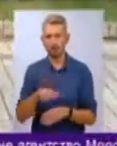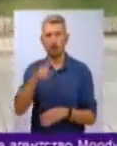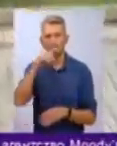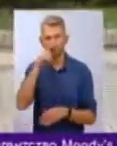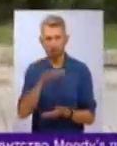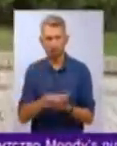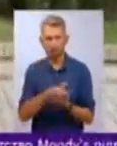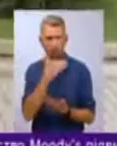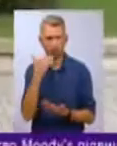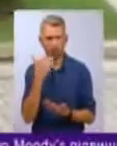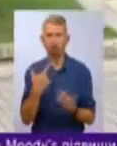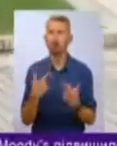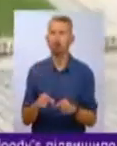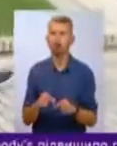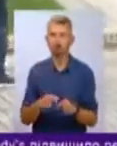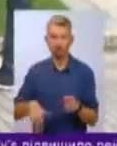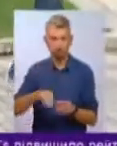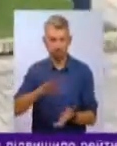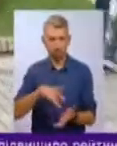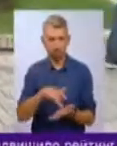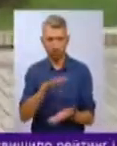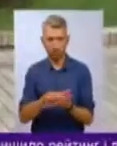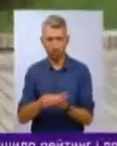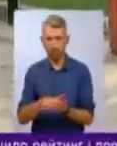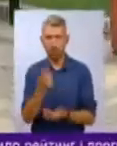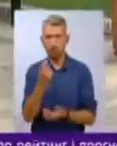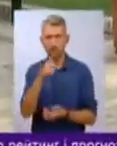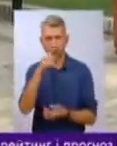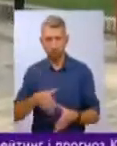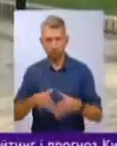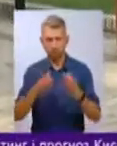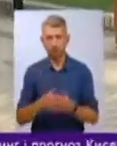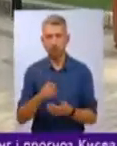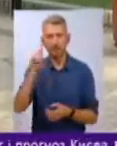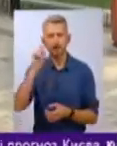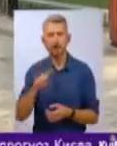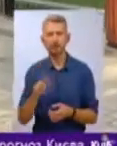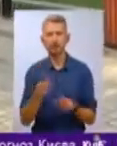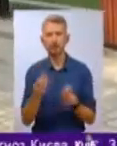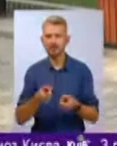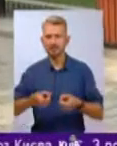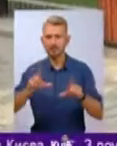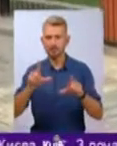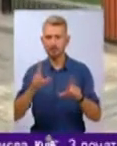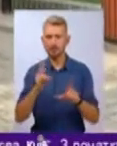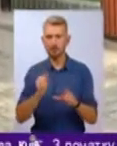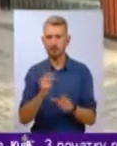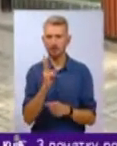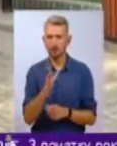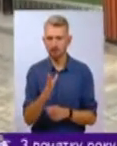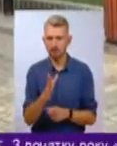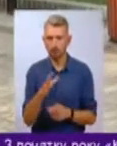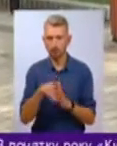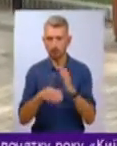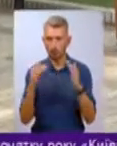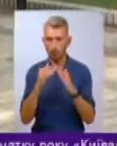много. Де? Та взагалі по городу. Мало урн. Ви знаєте, що зросли комунальні послуги власне в домі.